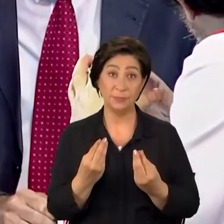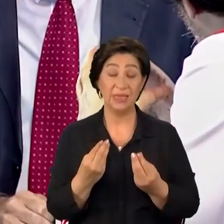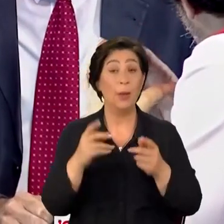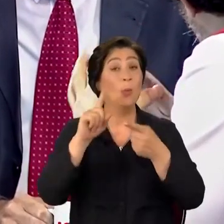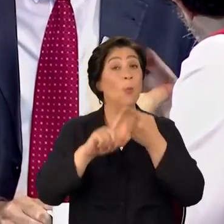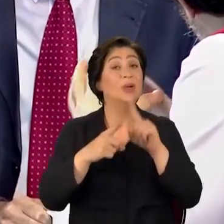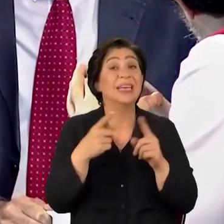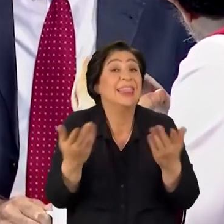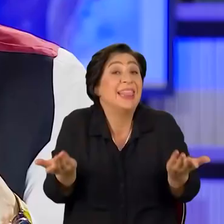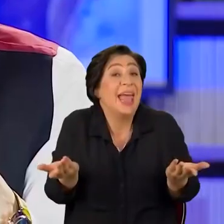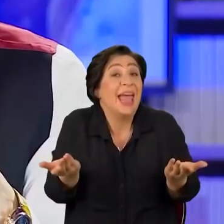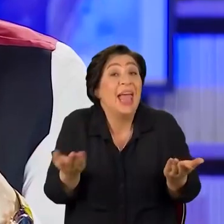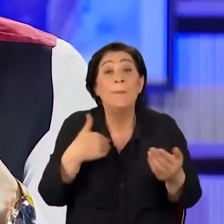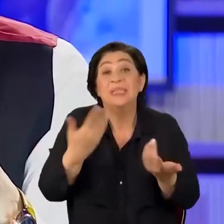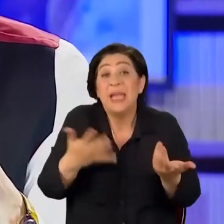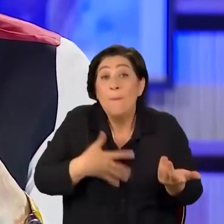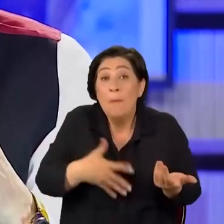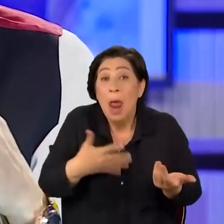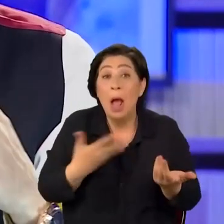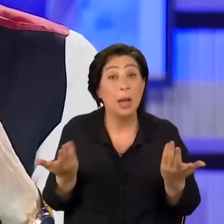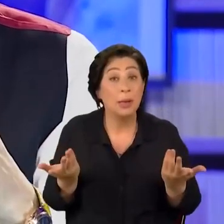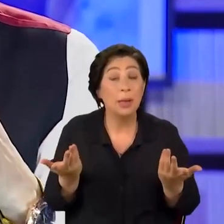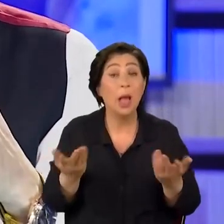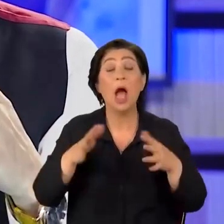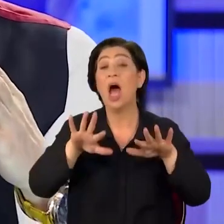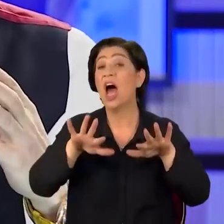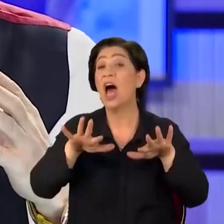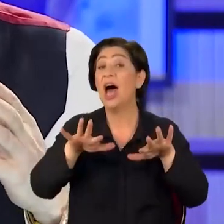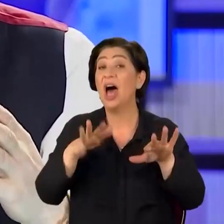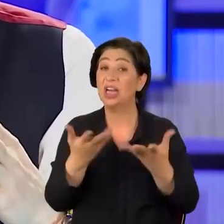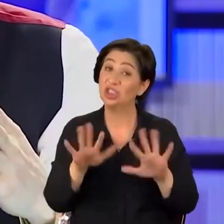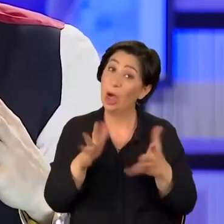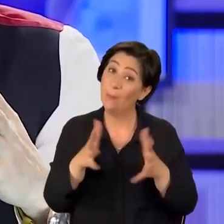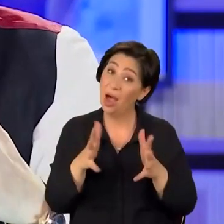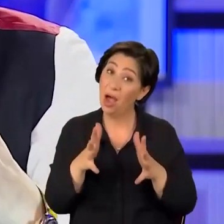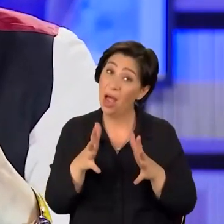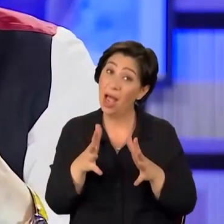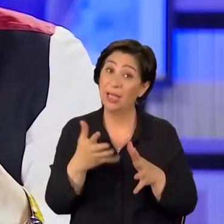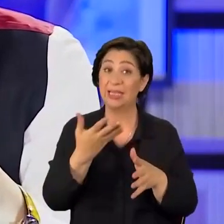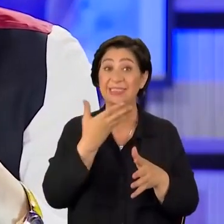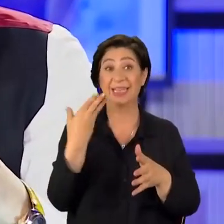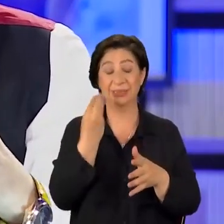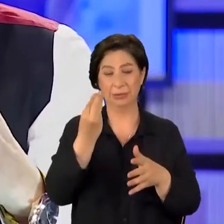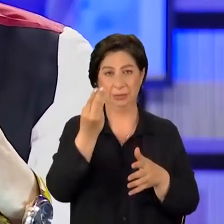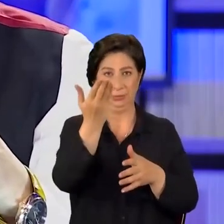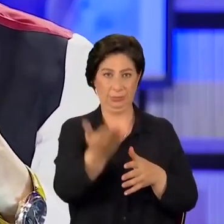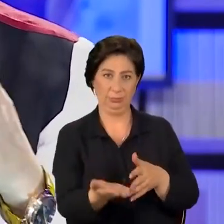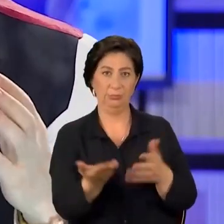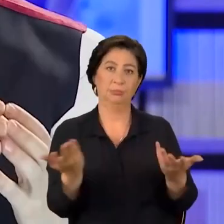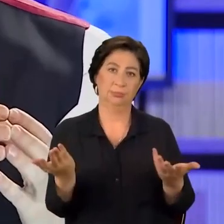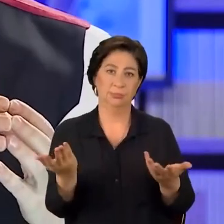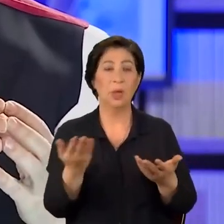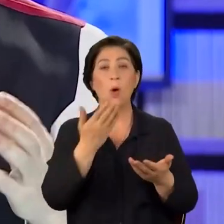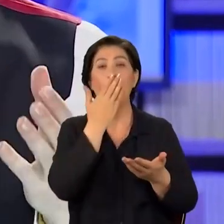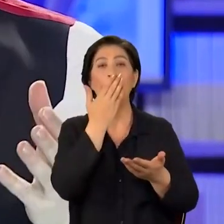politika nedir? Buna niye merak salarız? Ve acaba hani genç bir insan okulda